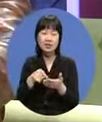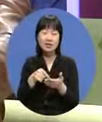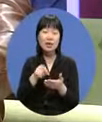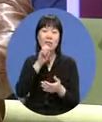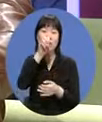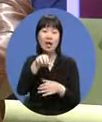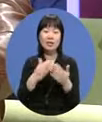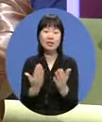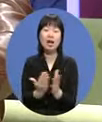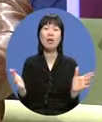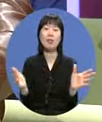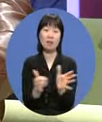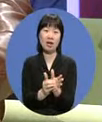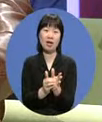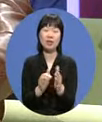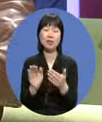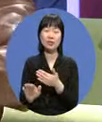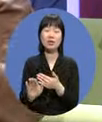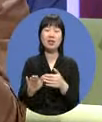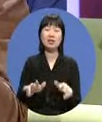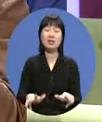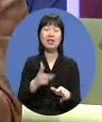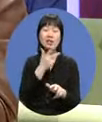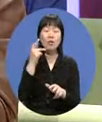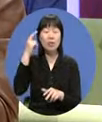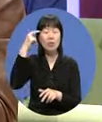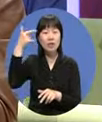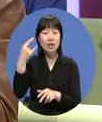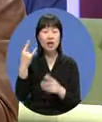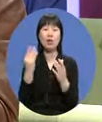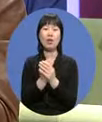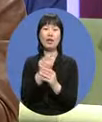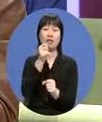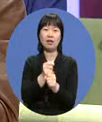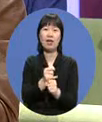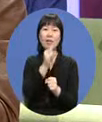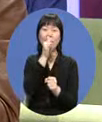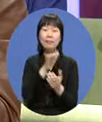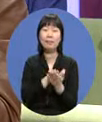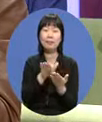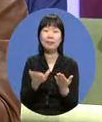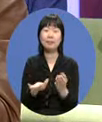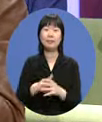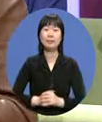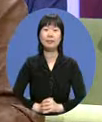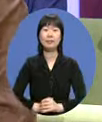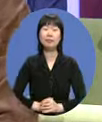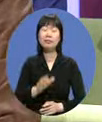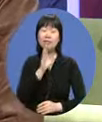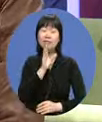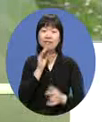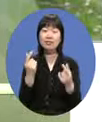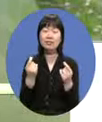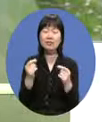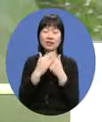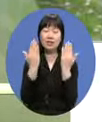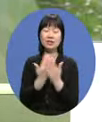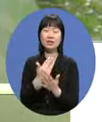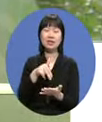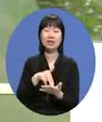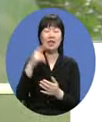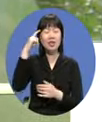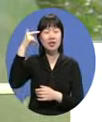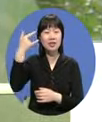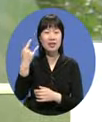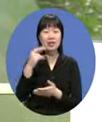다 해버려야, 예, 그래야 영어 두뇌가 완성이 된다라고 네. 보는 거죠. 예. 어, 그래요. 맞아. 그래야지 전체적으로 뇌를 다